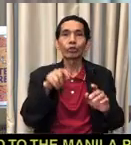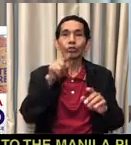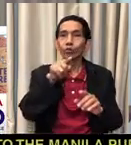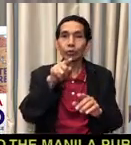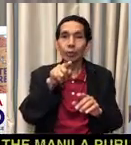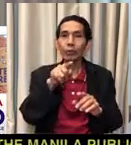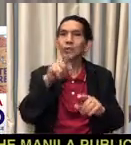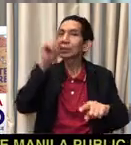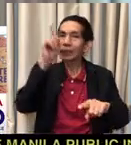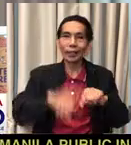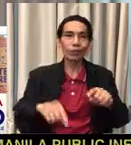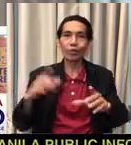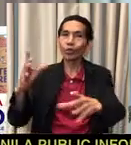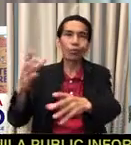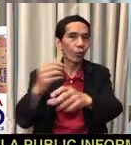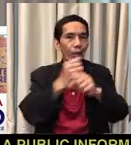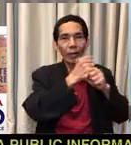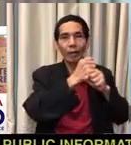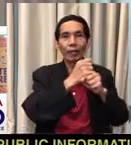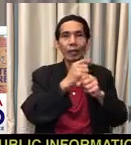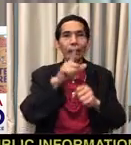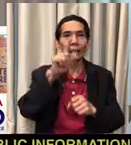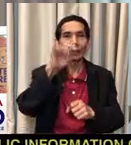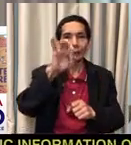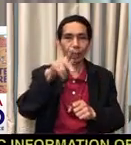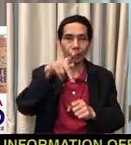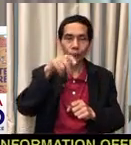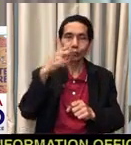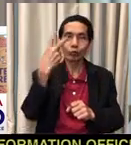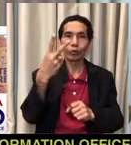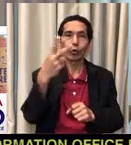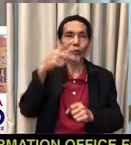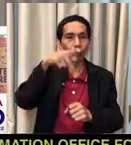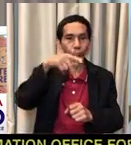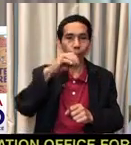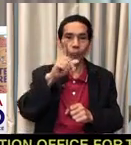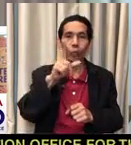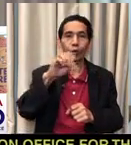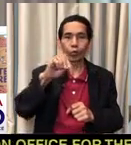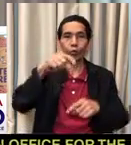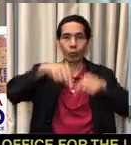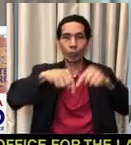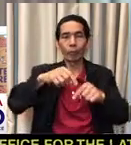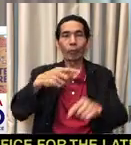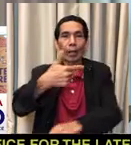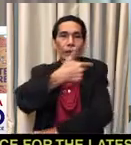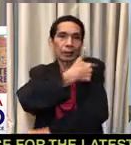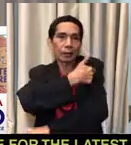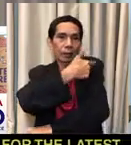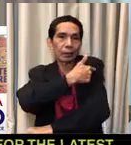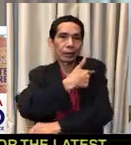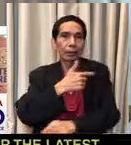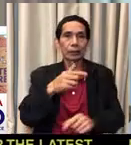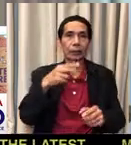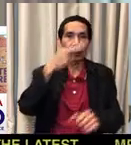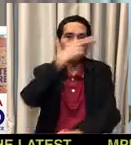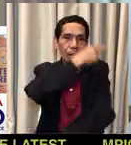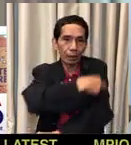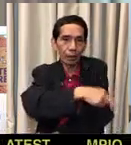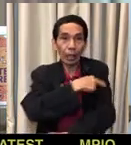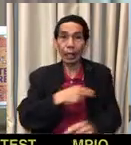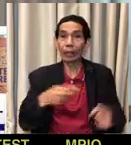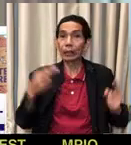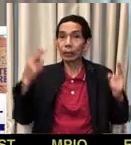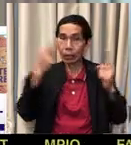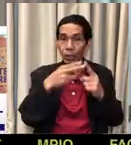kayo makakakuha ng type 2 polio vaccine sa mga ospital